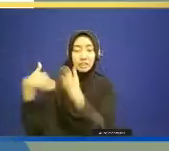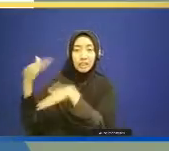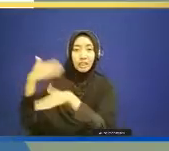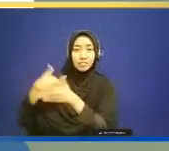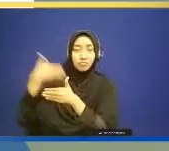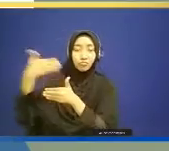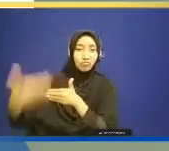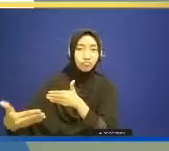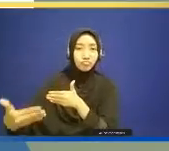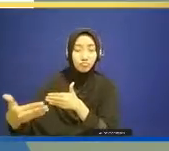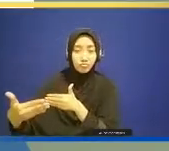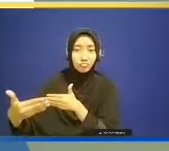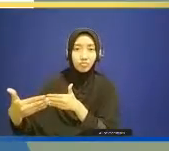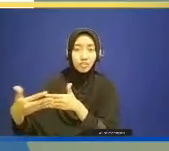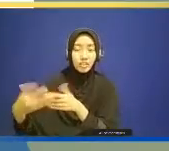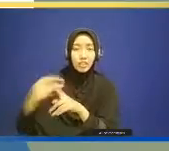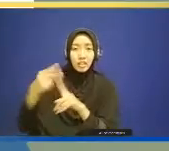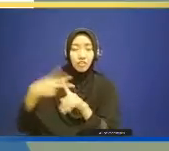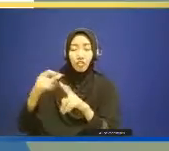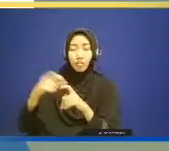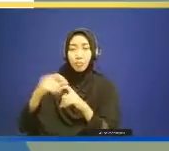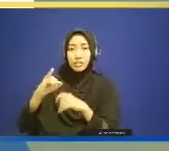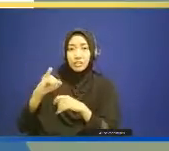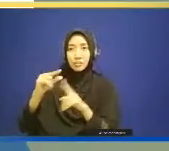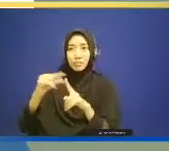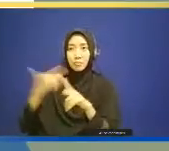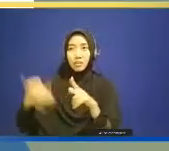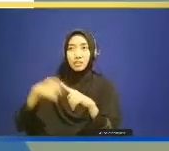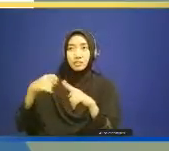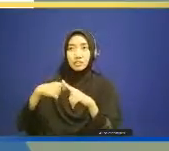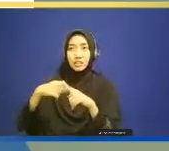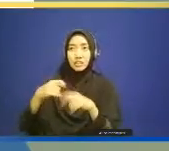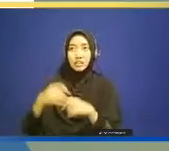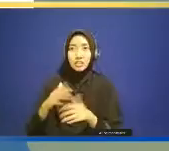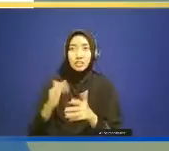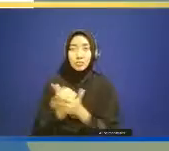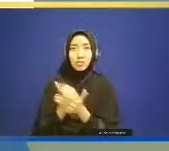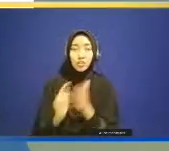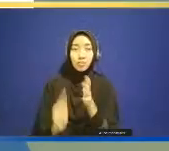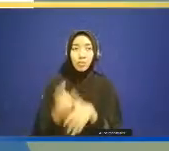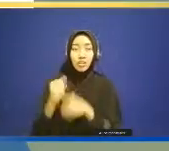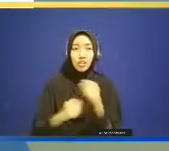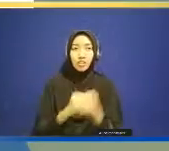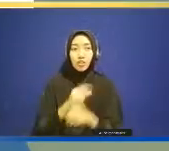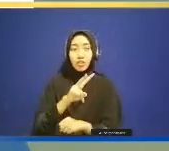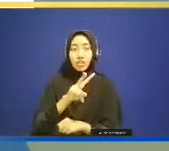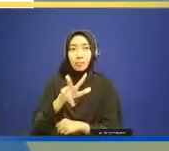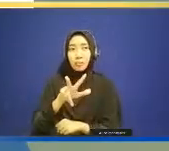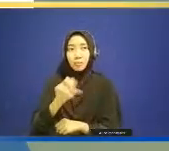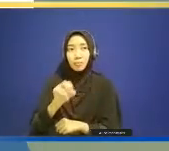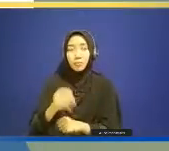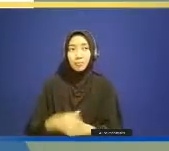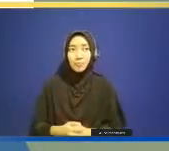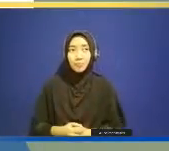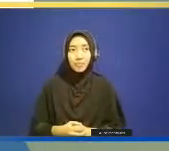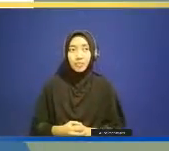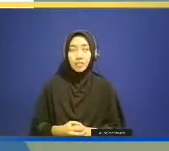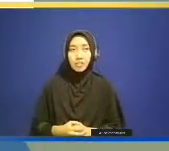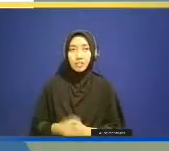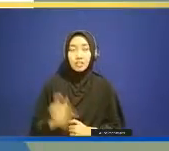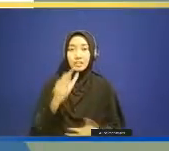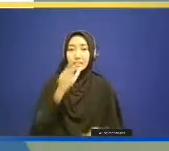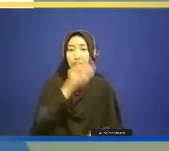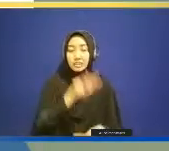perjalanan panjang reformasi perpajakan yang sebenarnya telah dimulai sejak tahun 80-an yaitu dengan